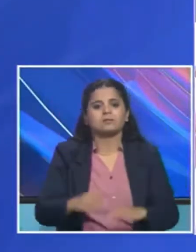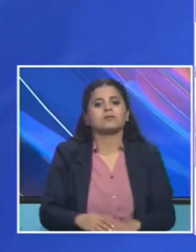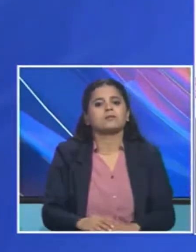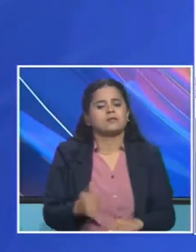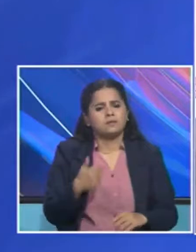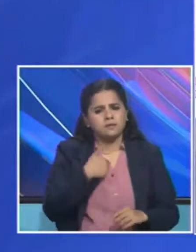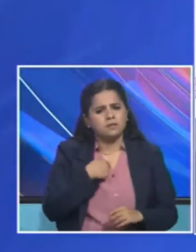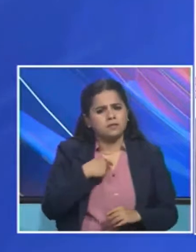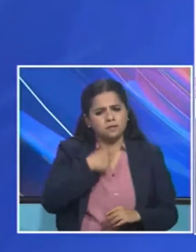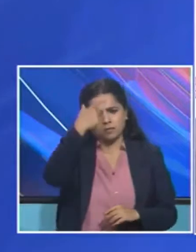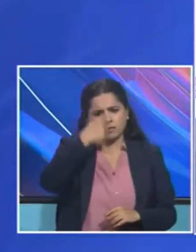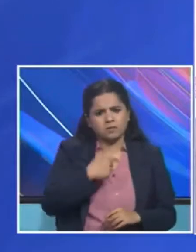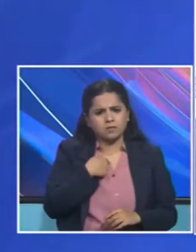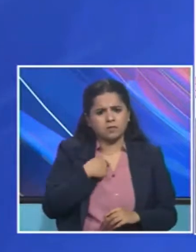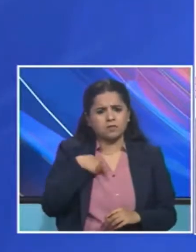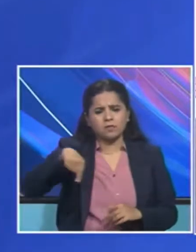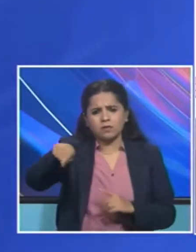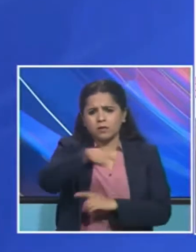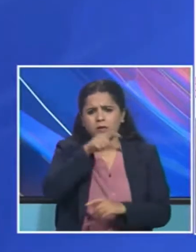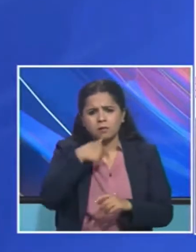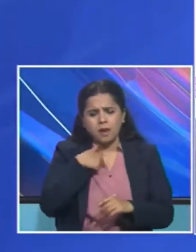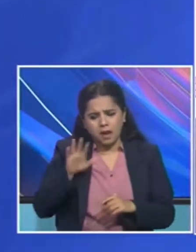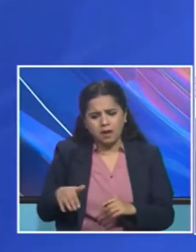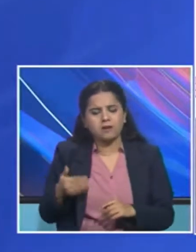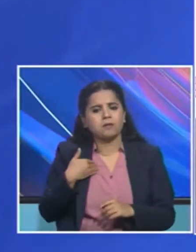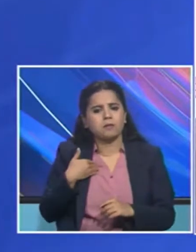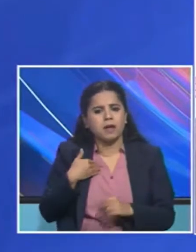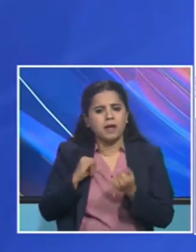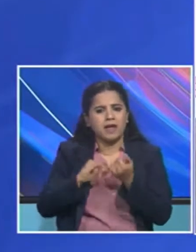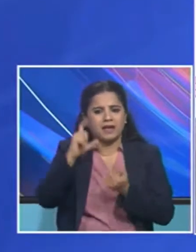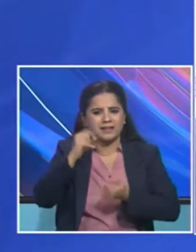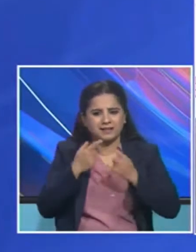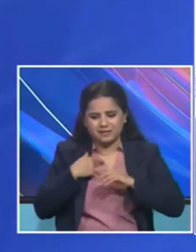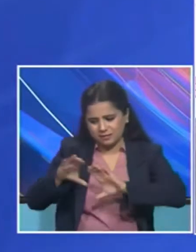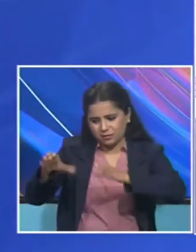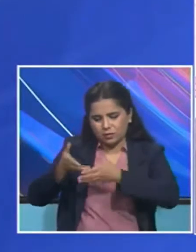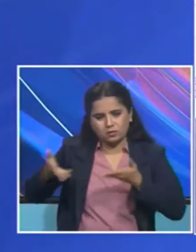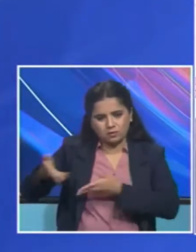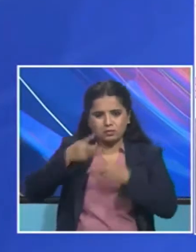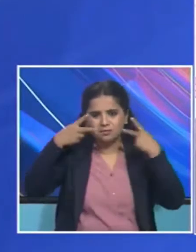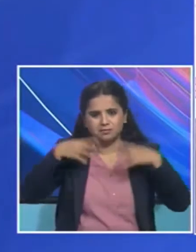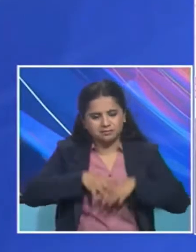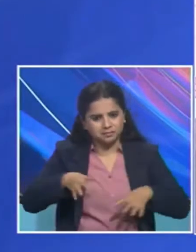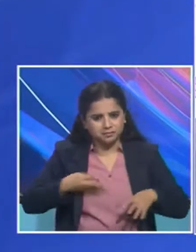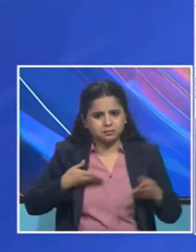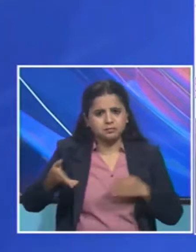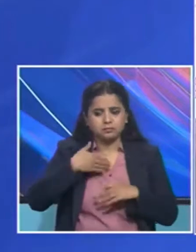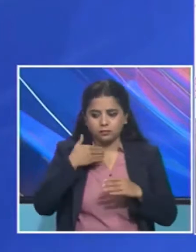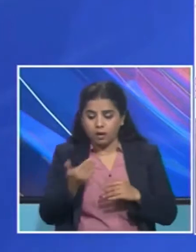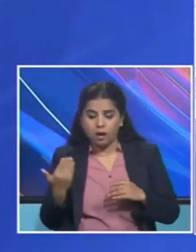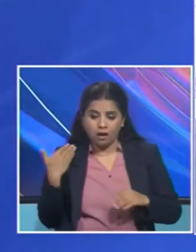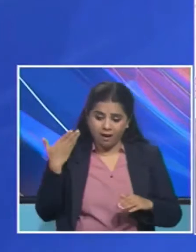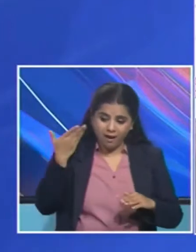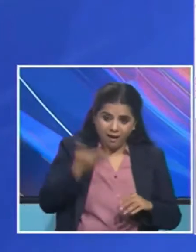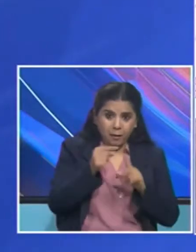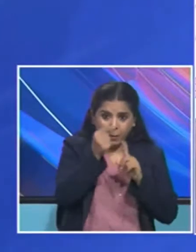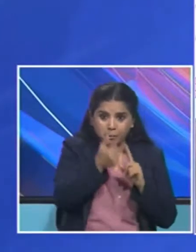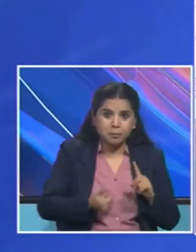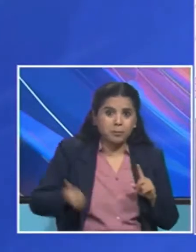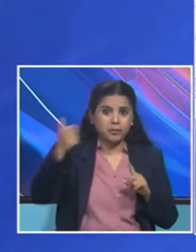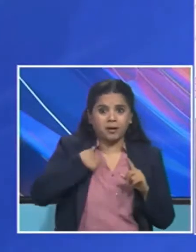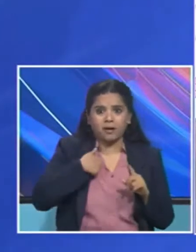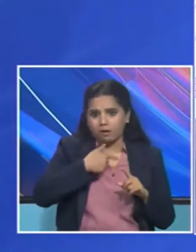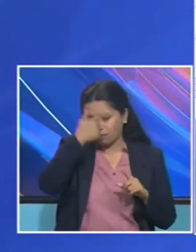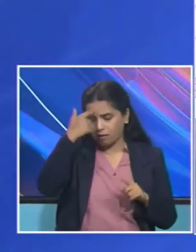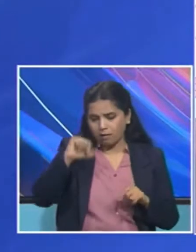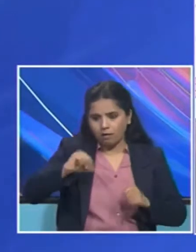मैं जनजातीय समाज से हूँ और वार्ड काउंसिलर से लेकर भारत के राष्ट्रपति बनने तक का अवसर मुझे मिला है।